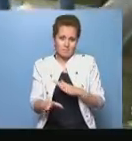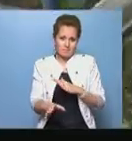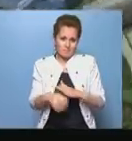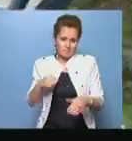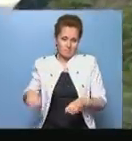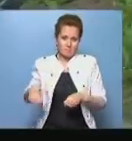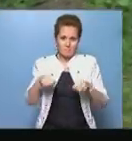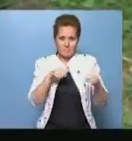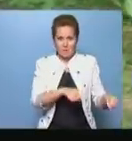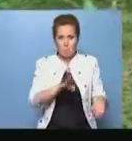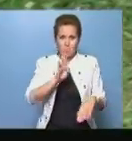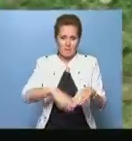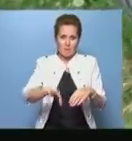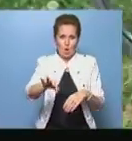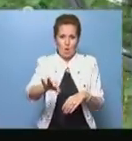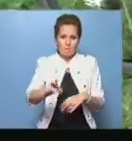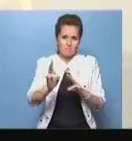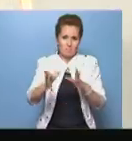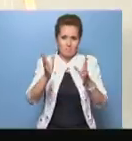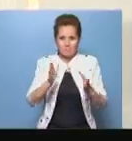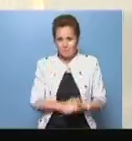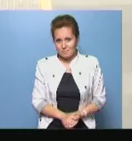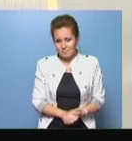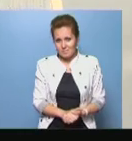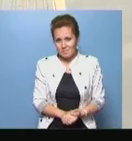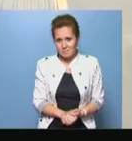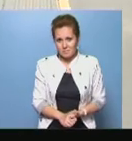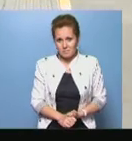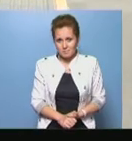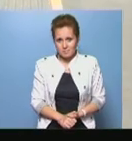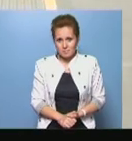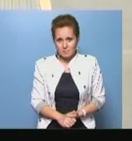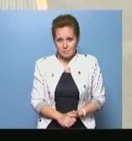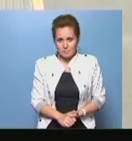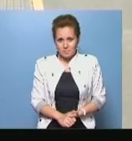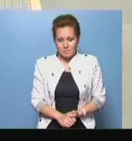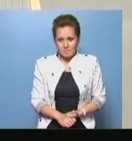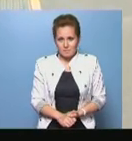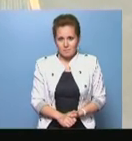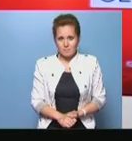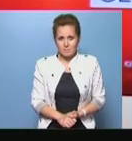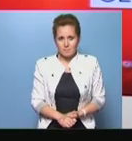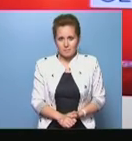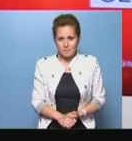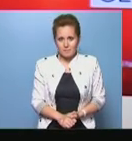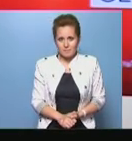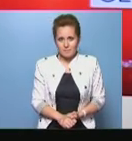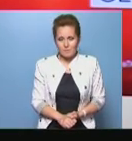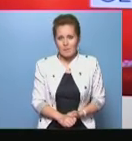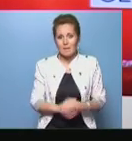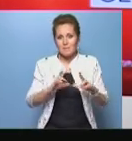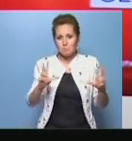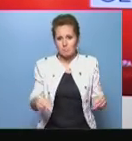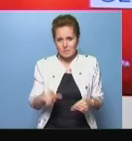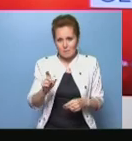унести ваш велосипед без переднего колеса. Анастасия Редько, Андрей Бусыгин, телеканал «Моя Удмуртия». Спасатели